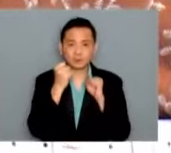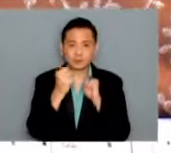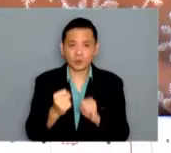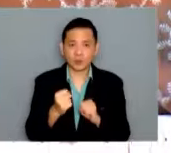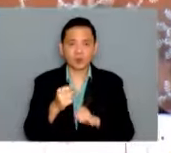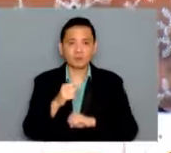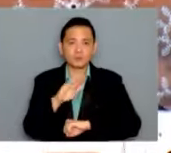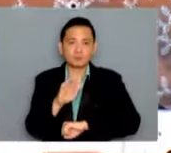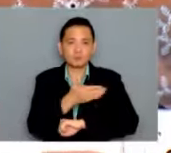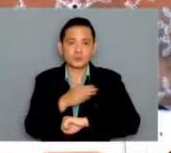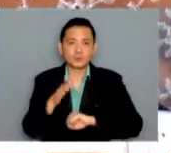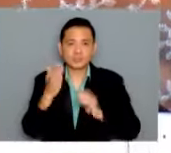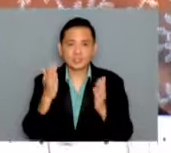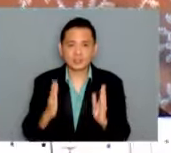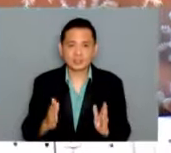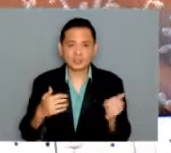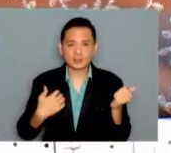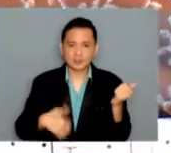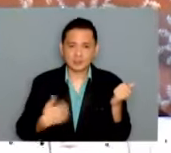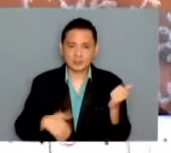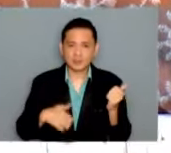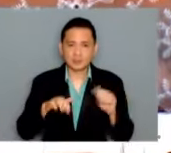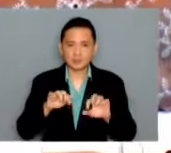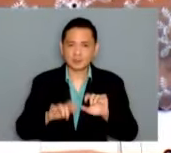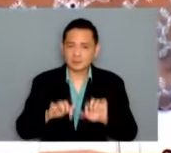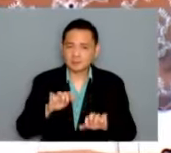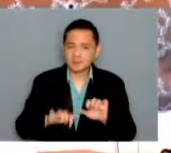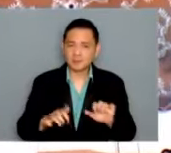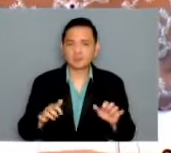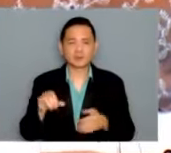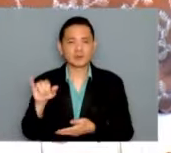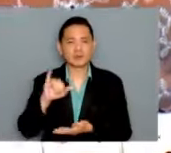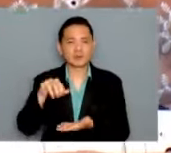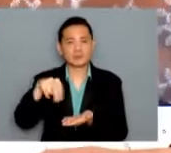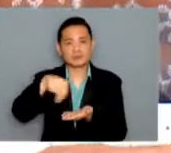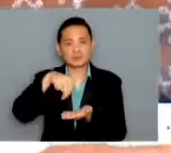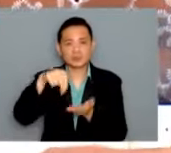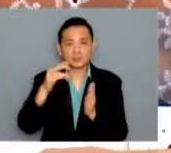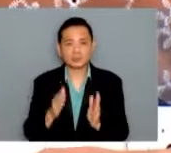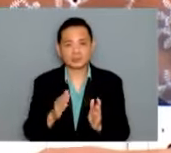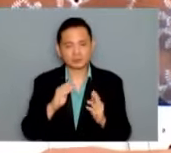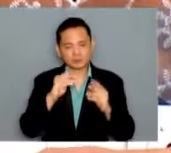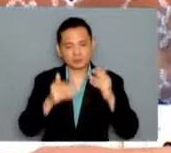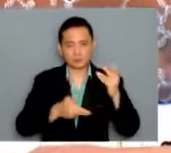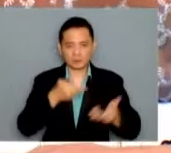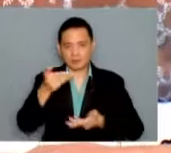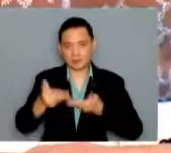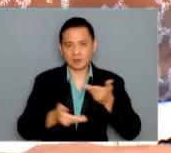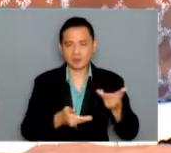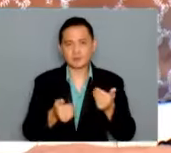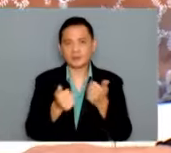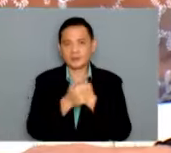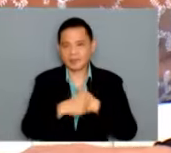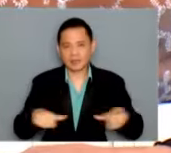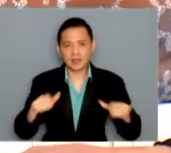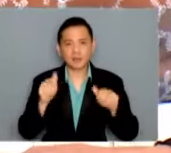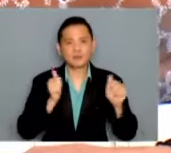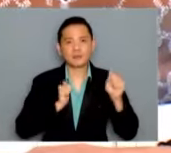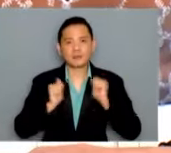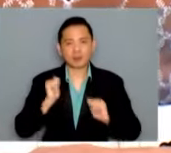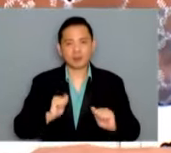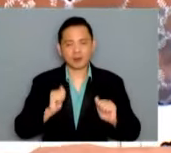musicians and dancers po. So, welcome po ang lahat ng mga aspiring musicians and dancer po